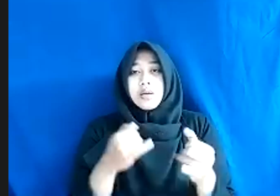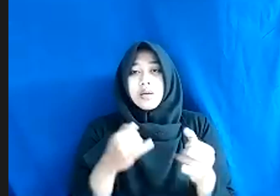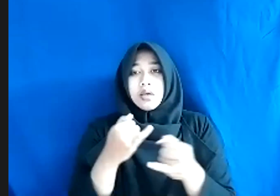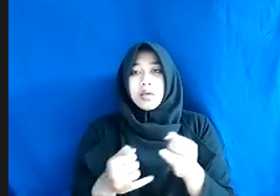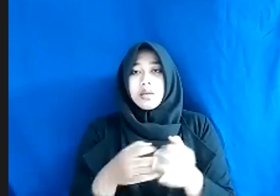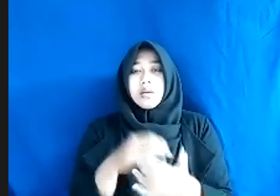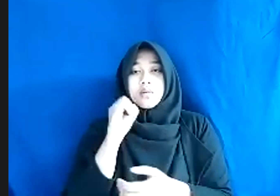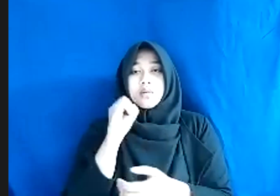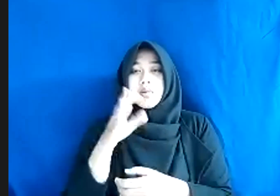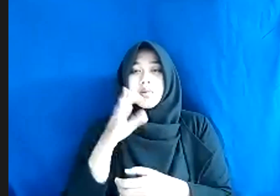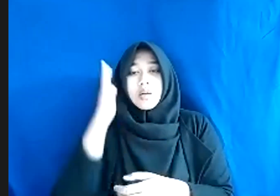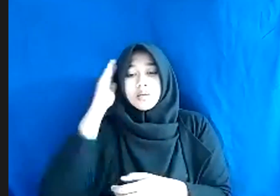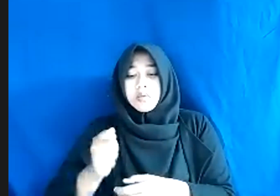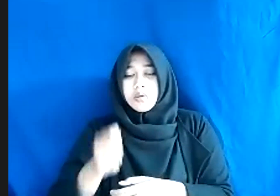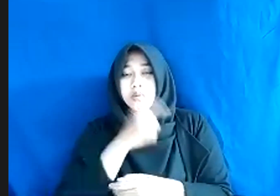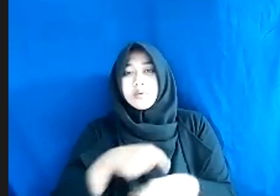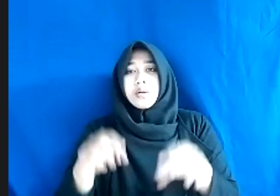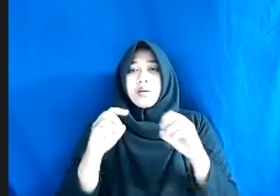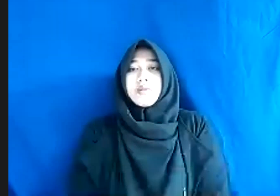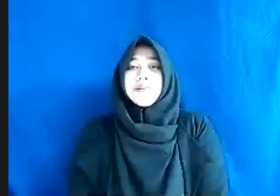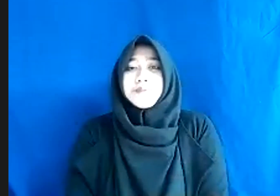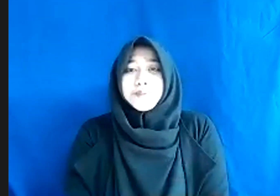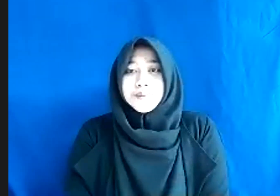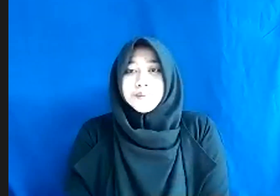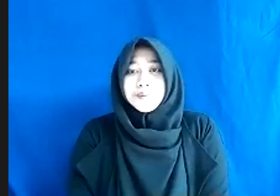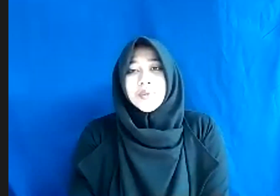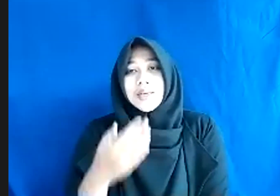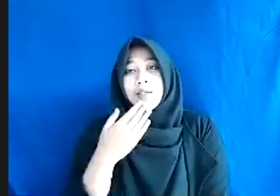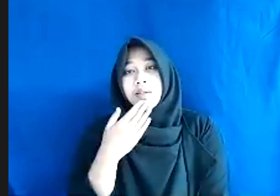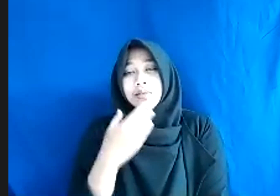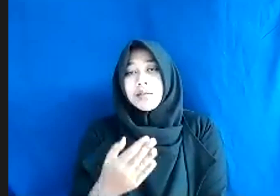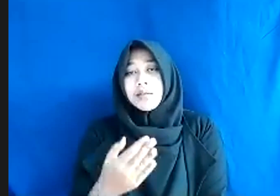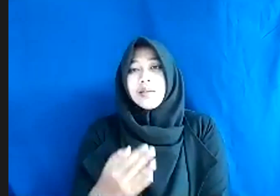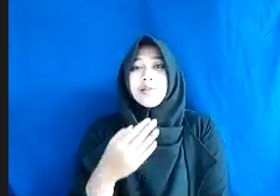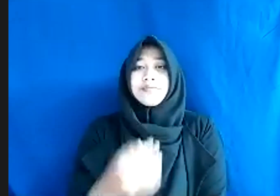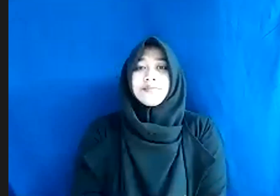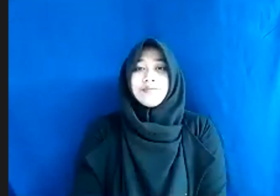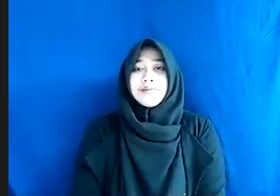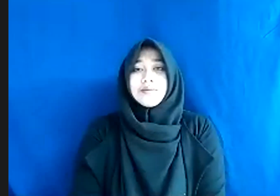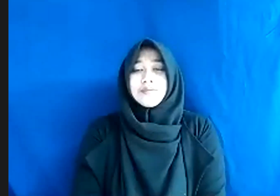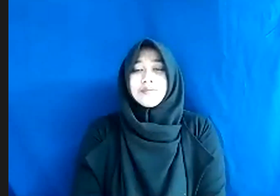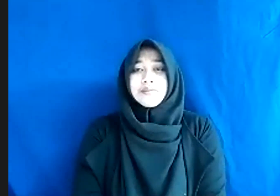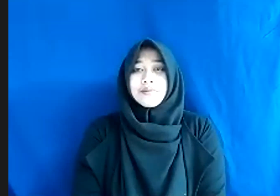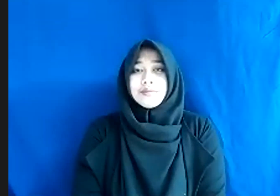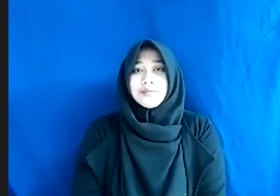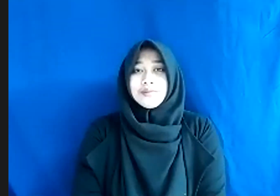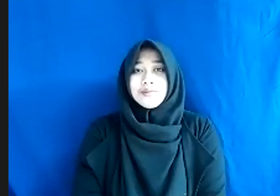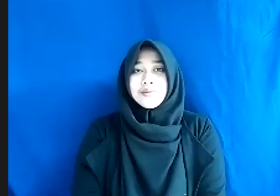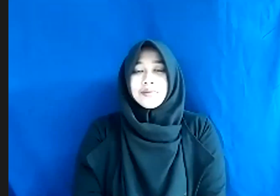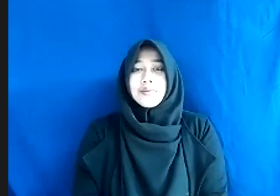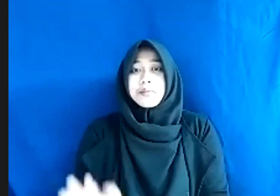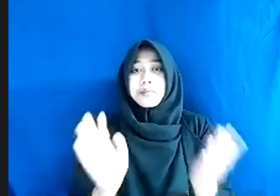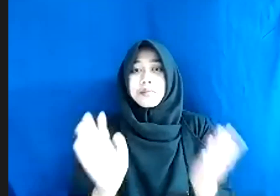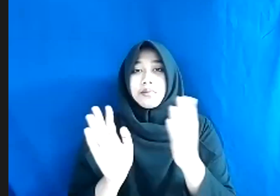warahmatullahi wabarakatuh. Salam rahayu, rahayu, rahayu. Saya kembalikan lagi ke panitia atau host.